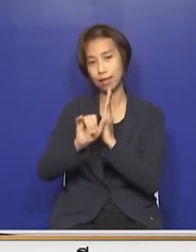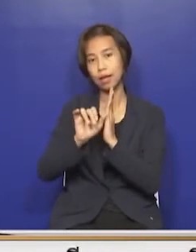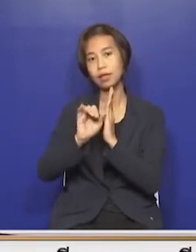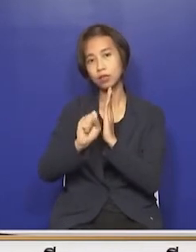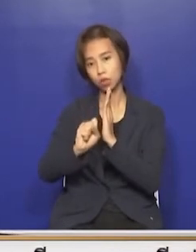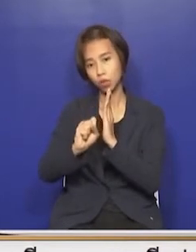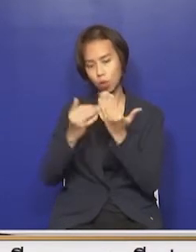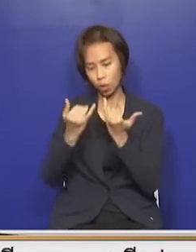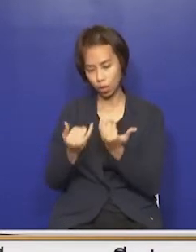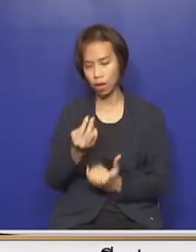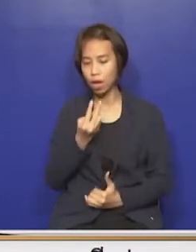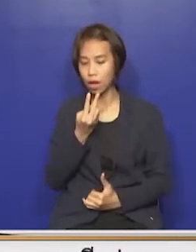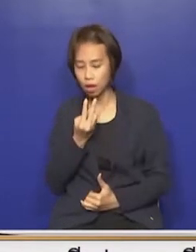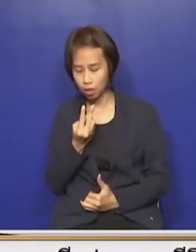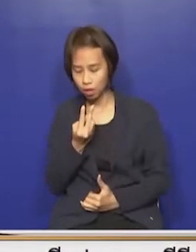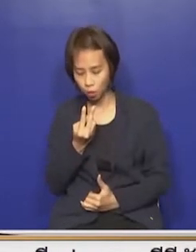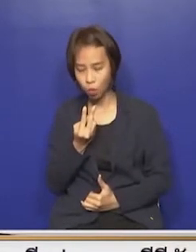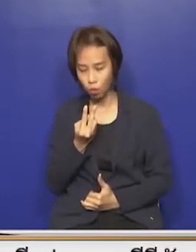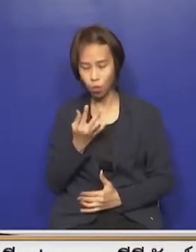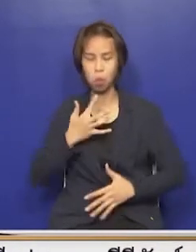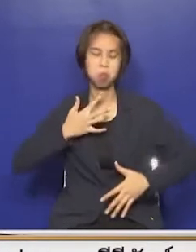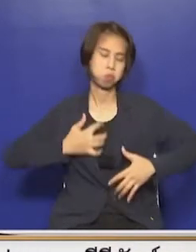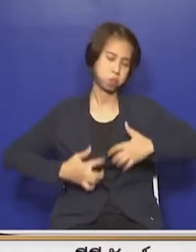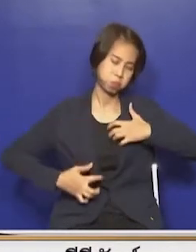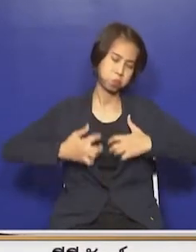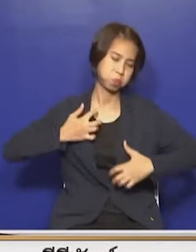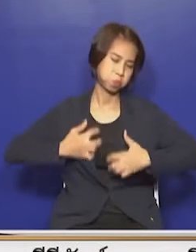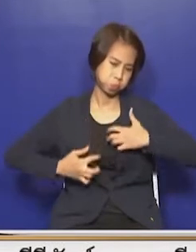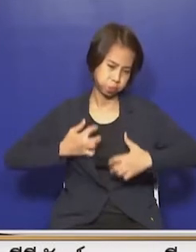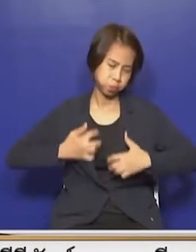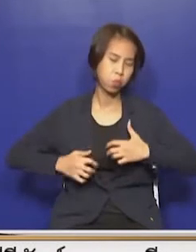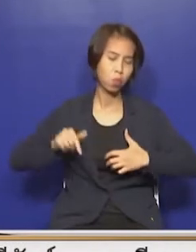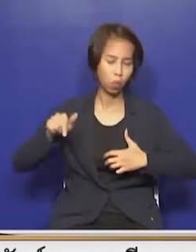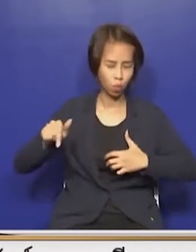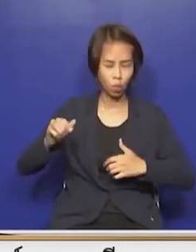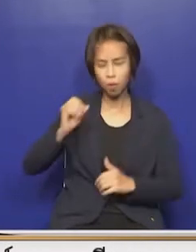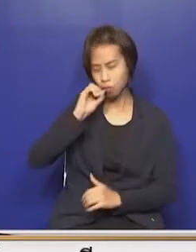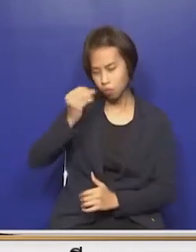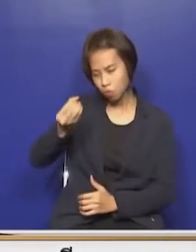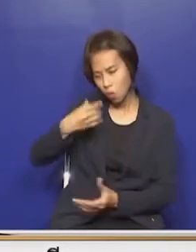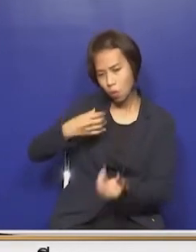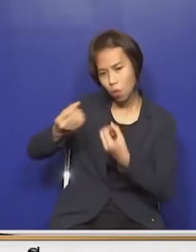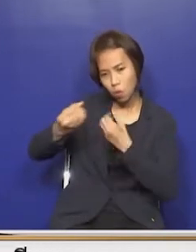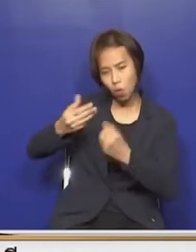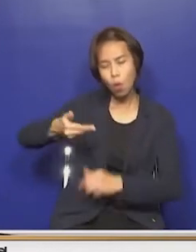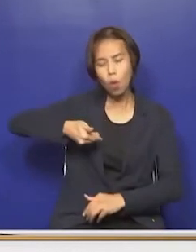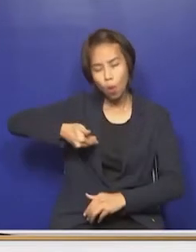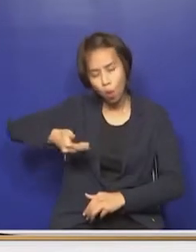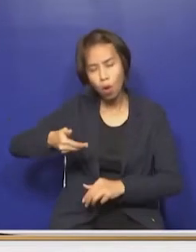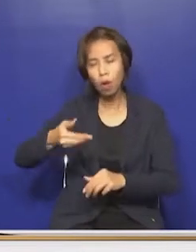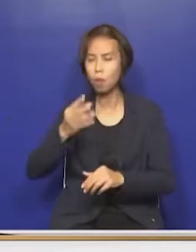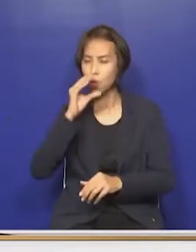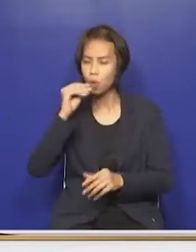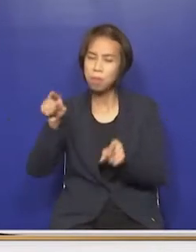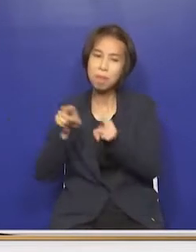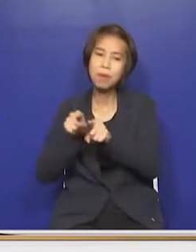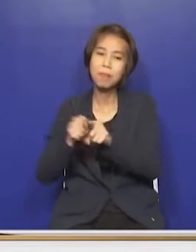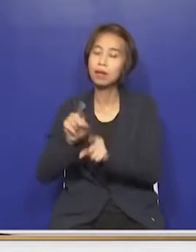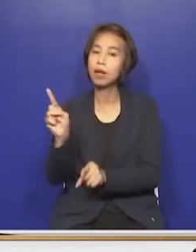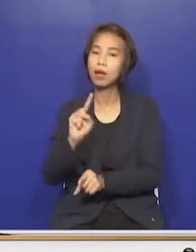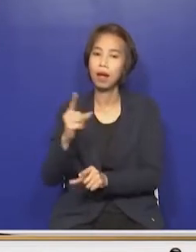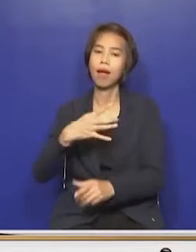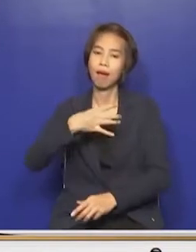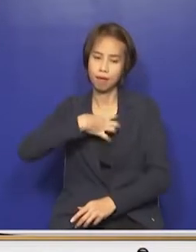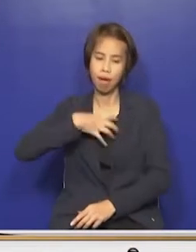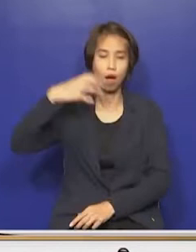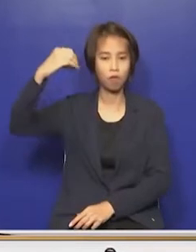ความเดือดร้อนของพี่น้องประชาชนว่าพี่น้องร้องขอมีเสียงเดียวกันว่าอยากได้ไฟฟ้าเพื่อ